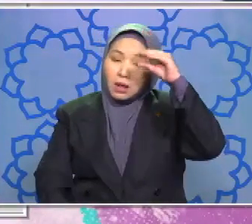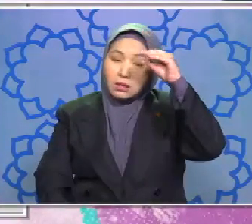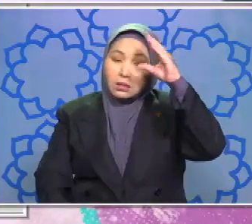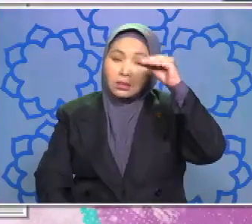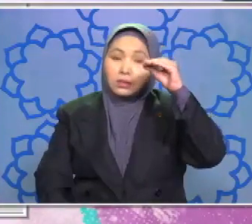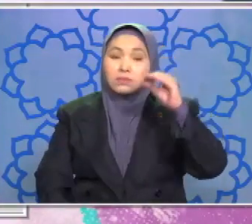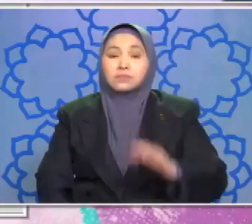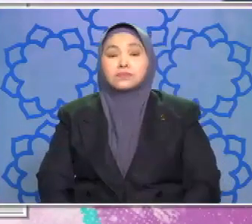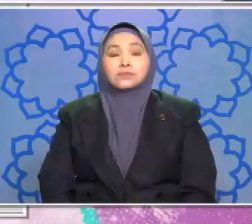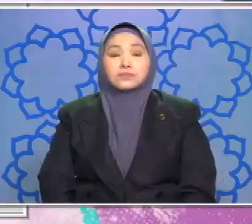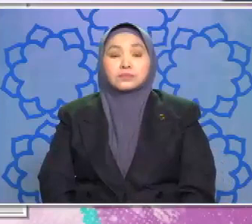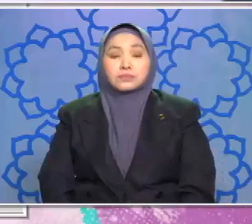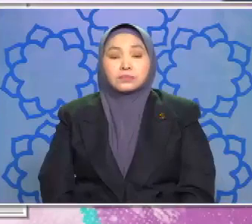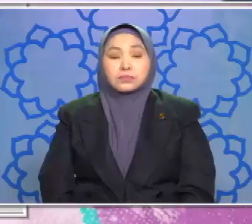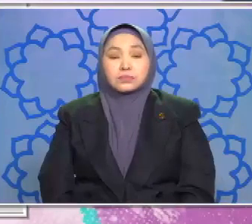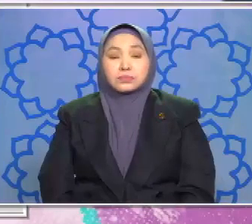إِلَيْهِمْ